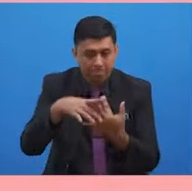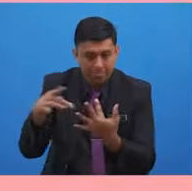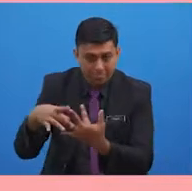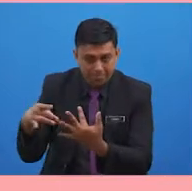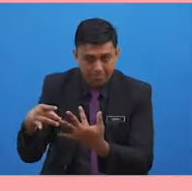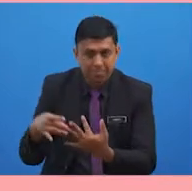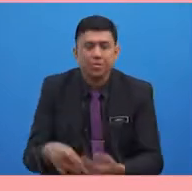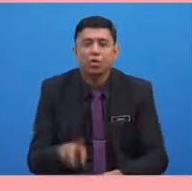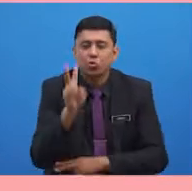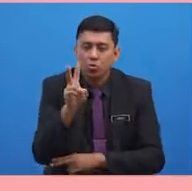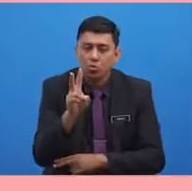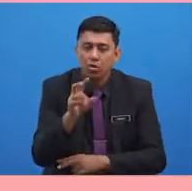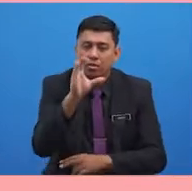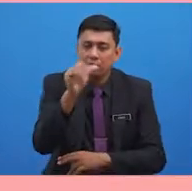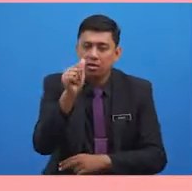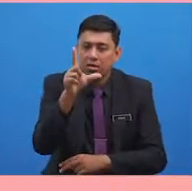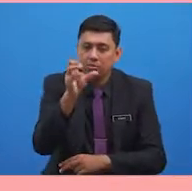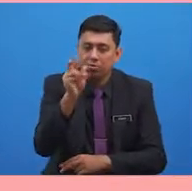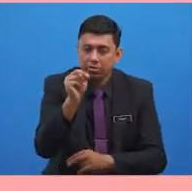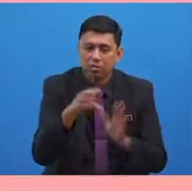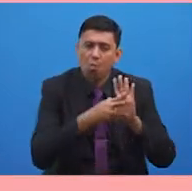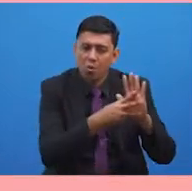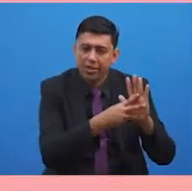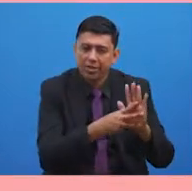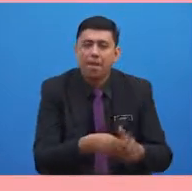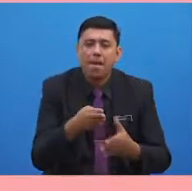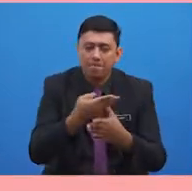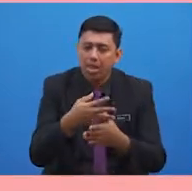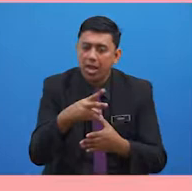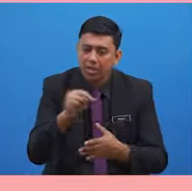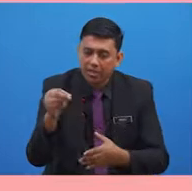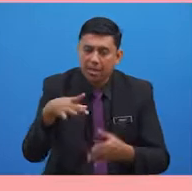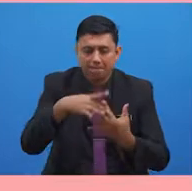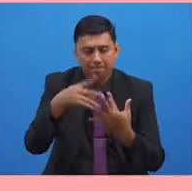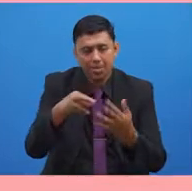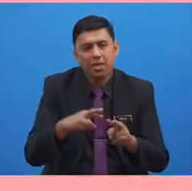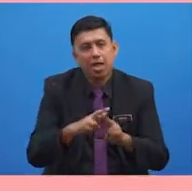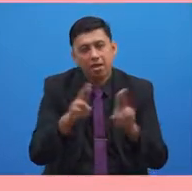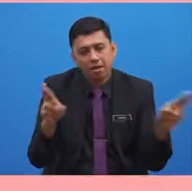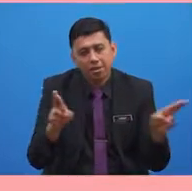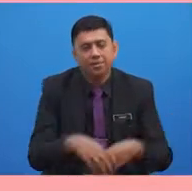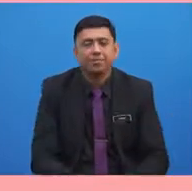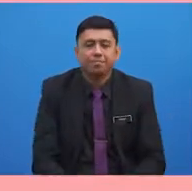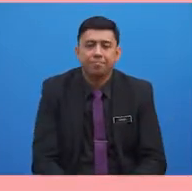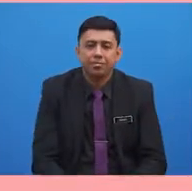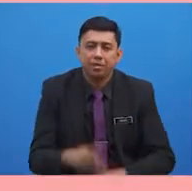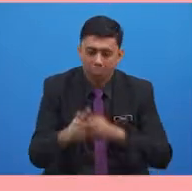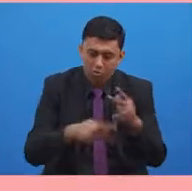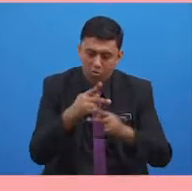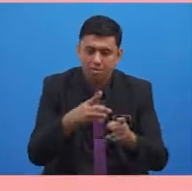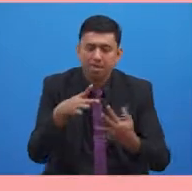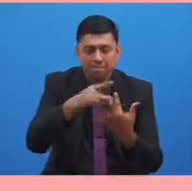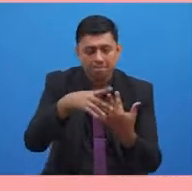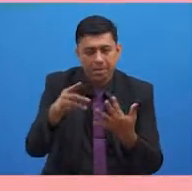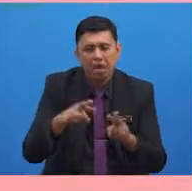pengundi, kedua, calon, ketiga, bahagian pilihan raya dan keempat, proses pilihan